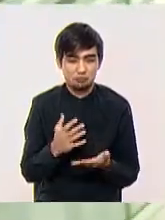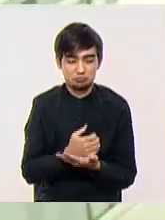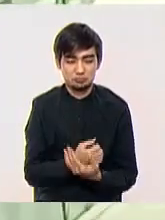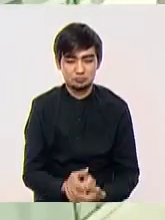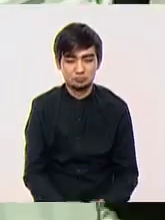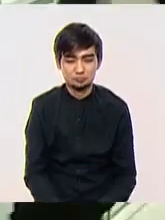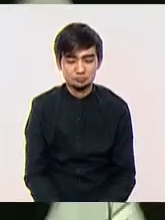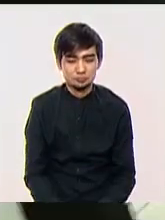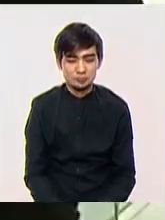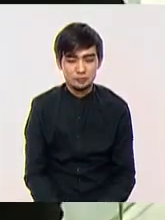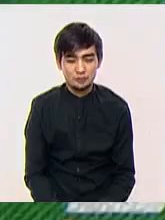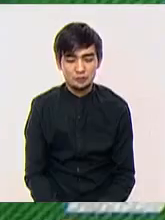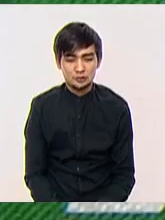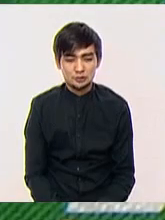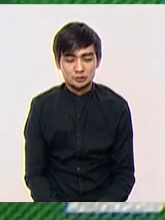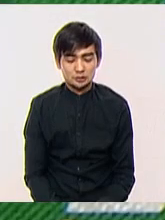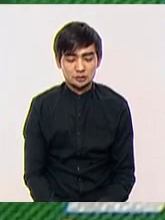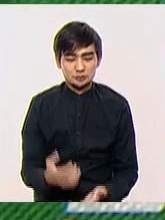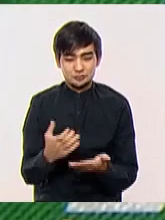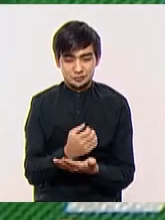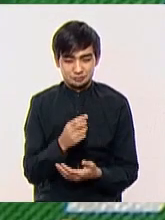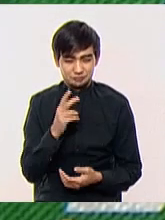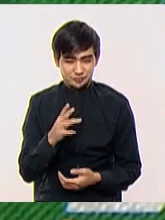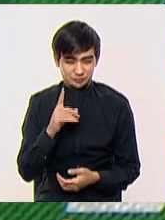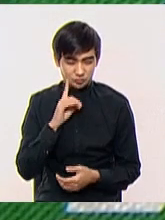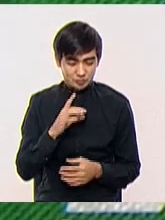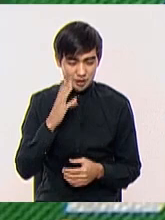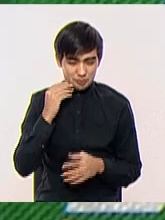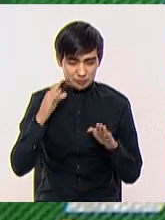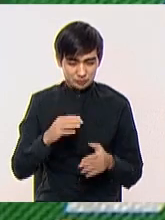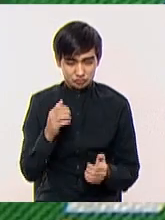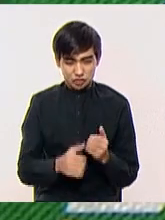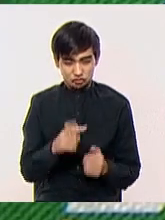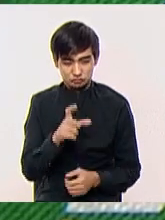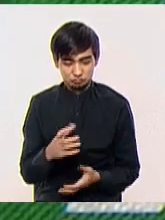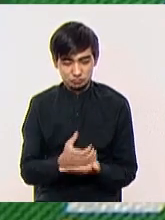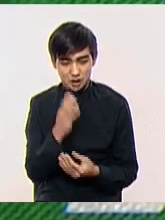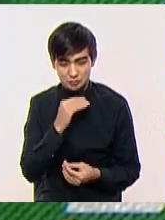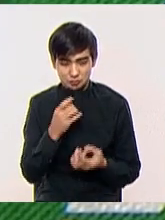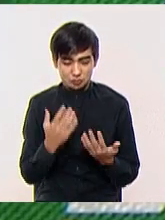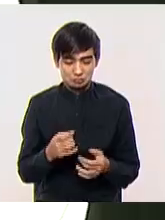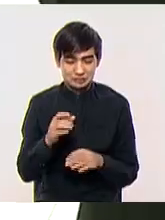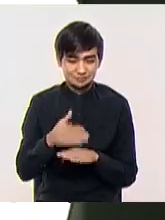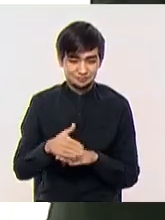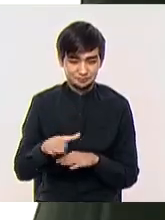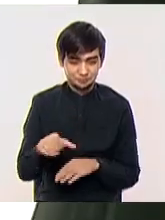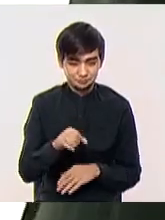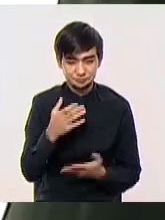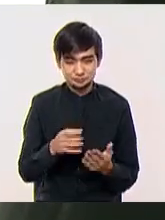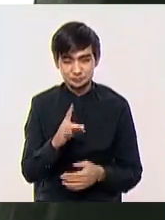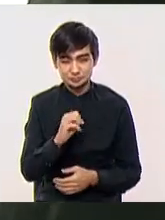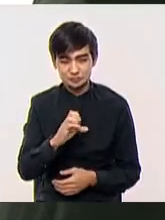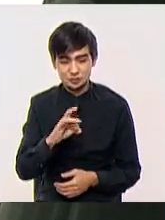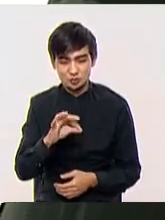Ура! Ура! Выиграть комфортную квартиру в Алматы может каждый желающий. Достаточно взять кредит или рассрочку на